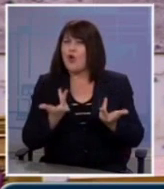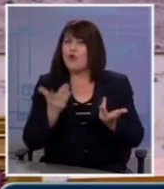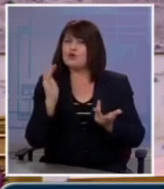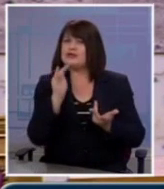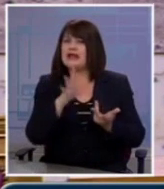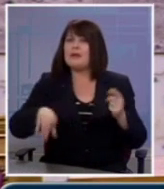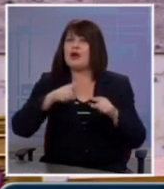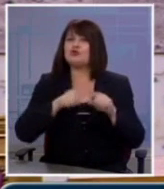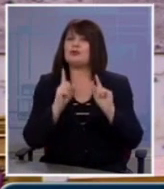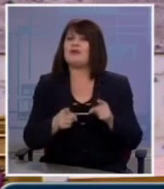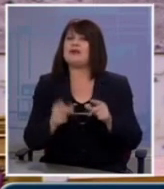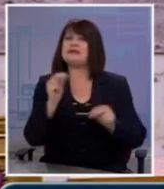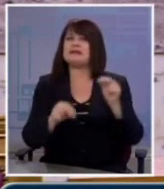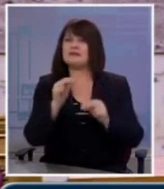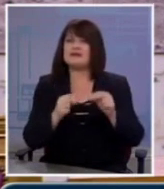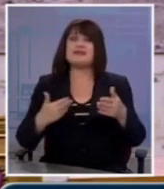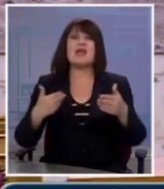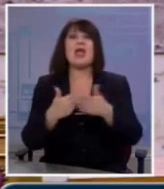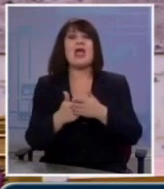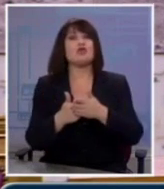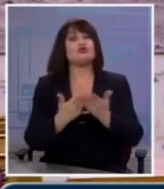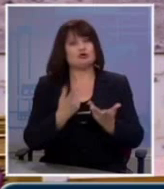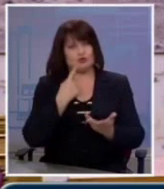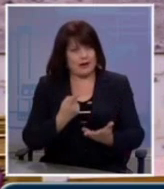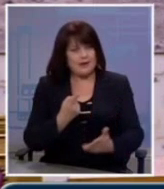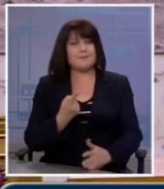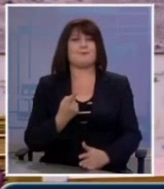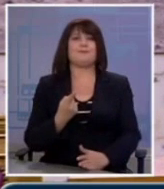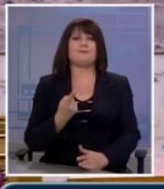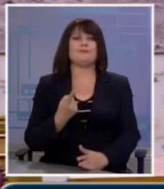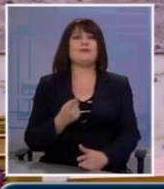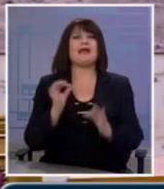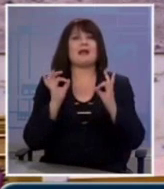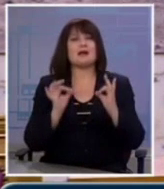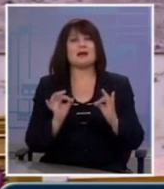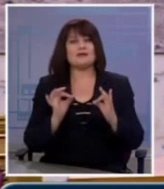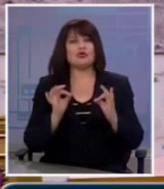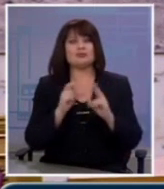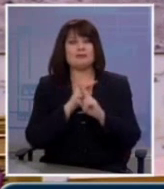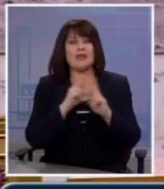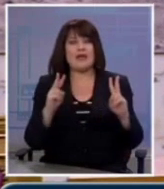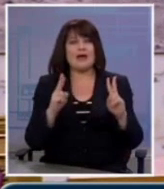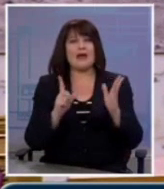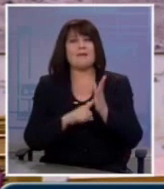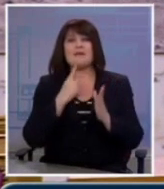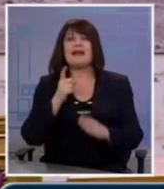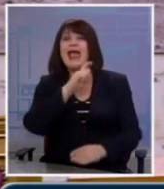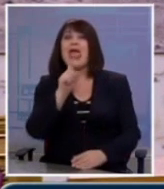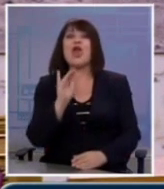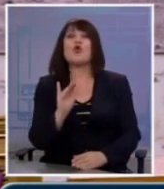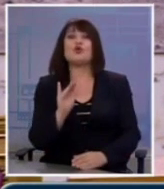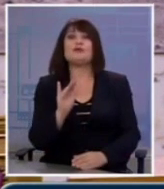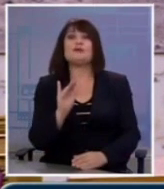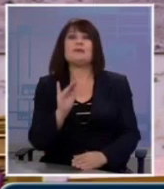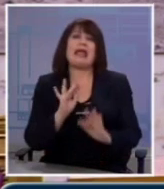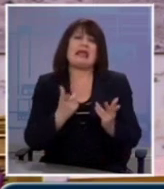δημοψηφίσματος, καθώς και την προθεσμία διενέργειάς του και να προσδιορίζει με σαφήνεια το ερώτημα ή